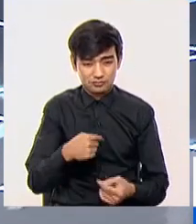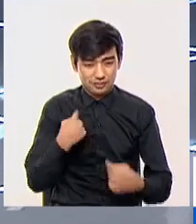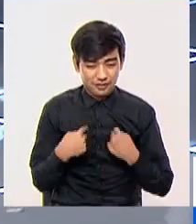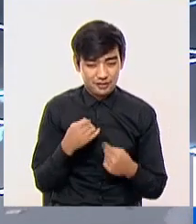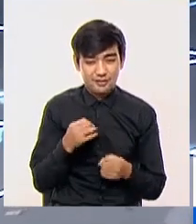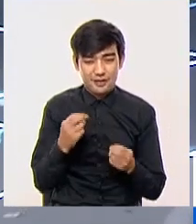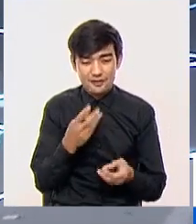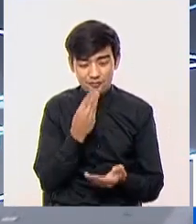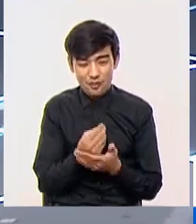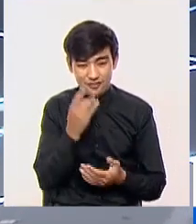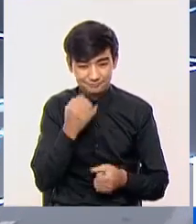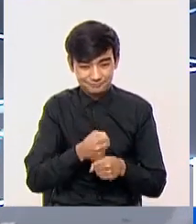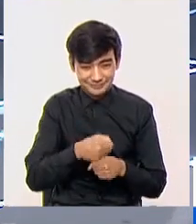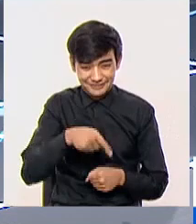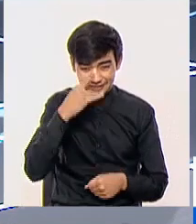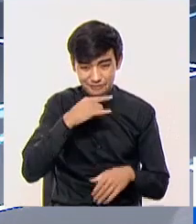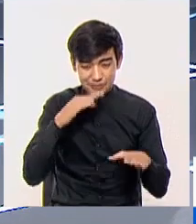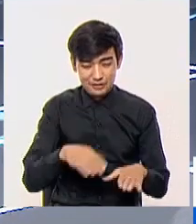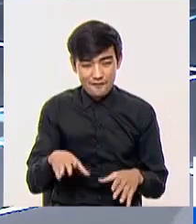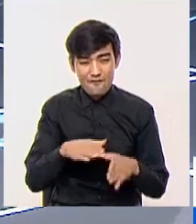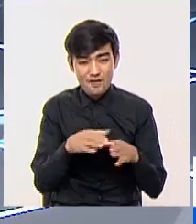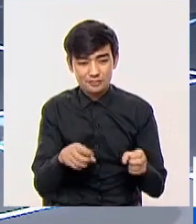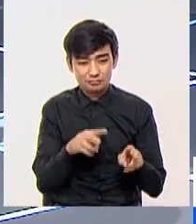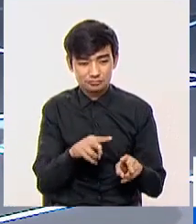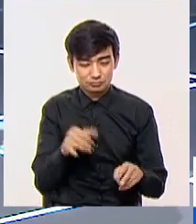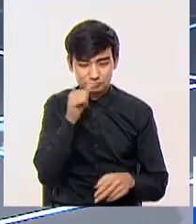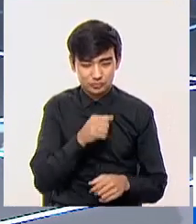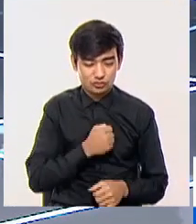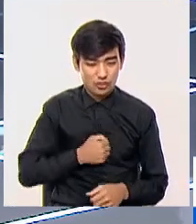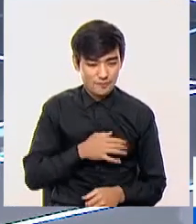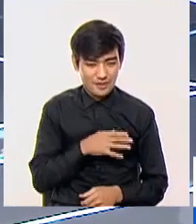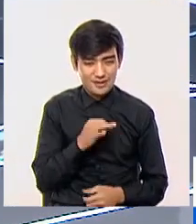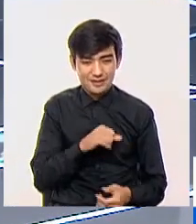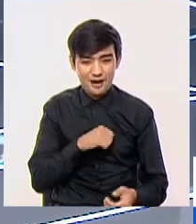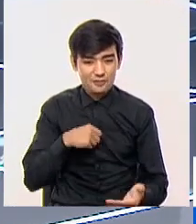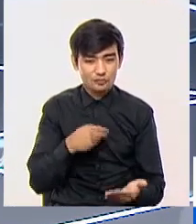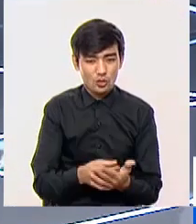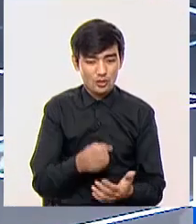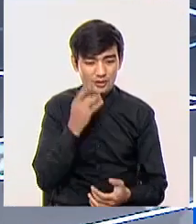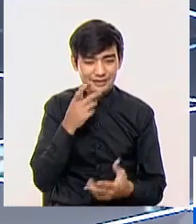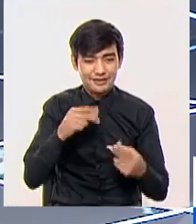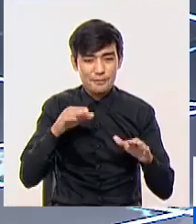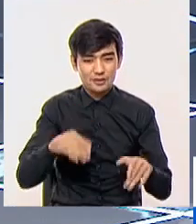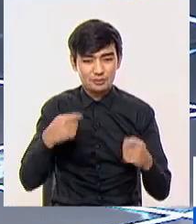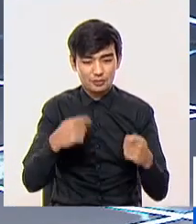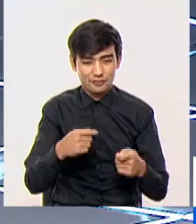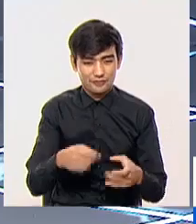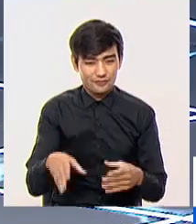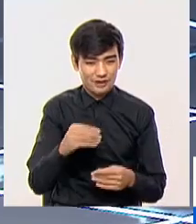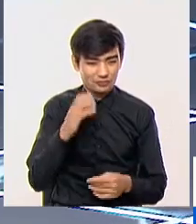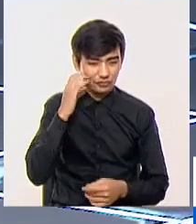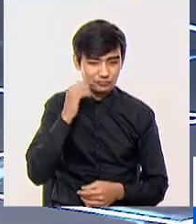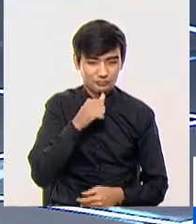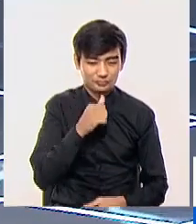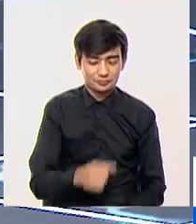бағасына бақылау жасай алмаған биліктегілерге ашулы. Сонымен ең қымбат жұмыртқа қай өңірде сатылып жатыр? Аймақтардағы